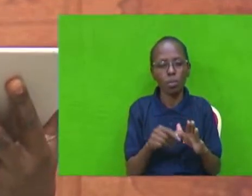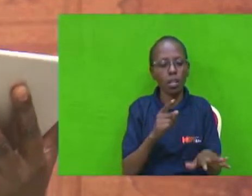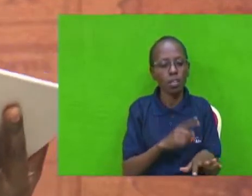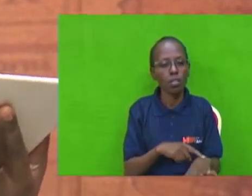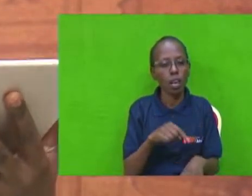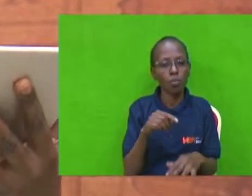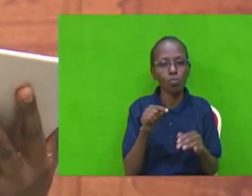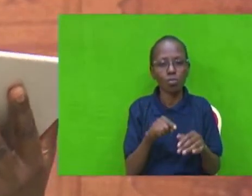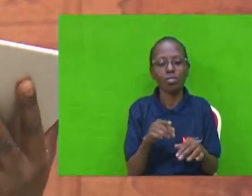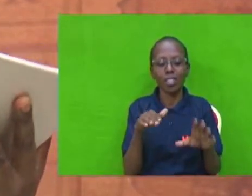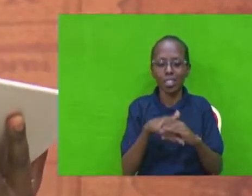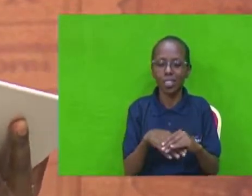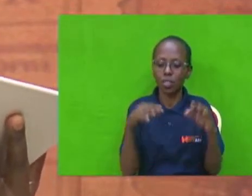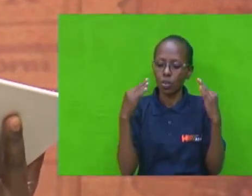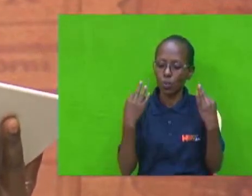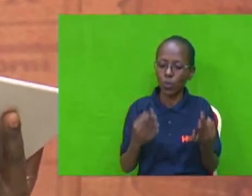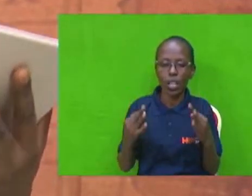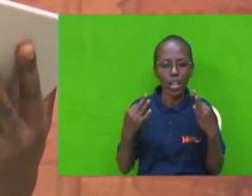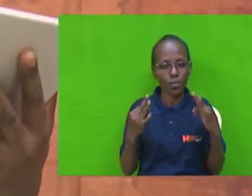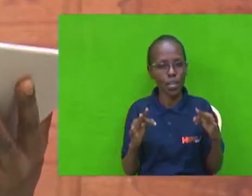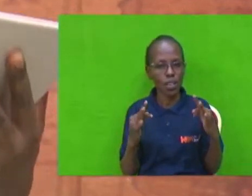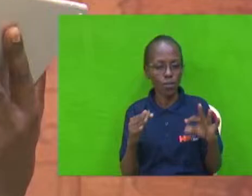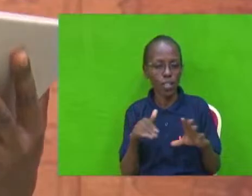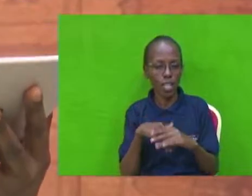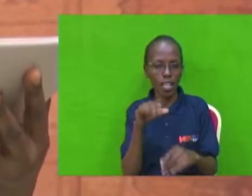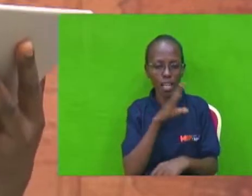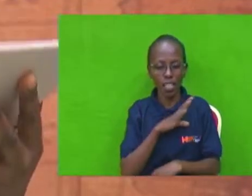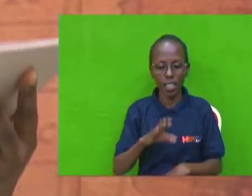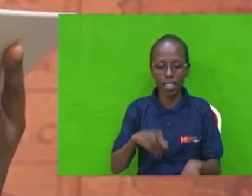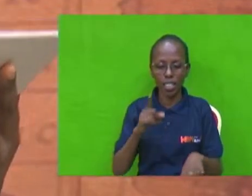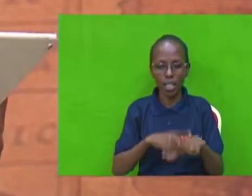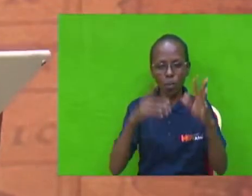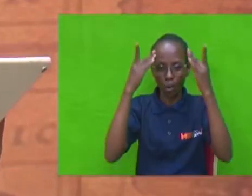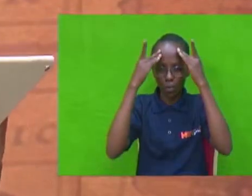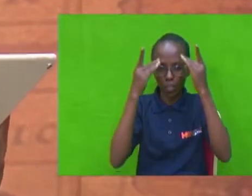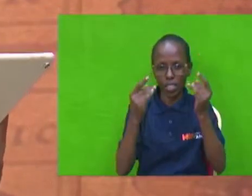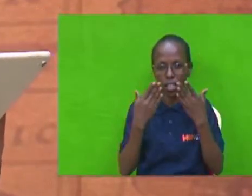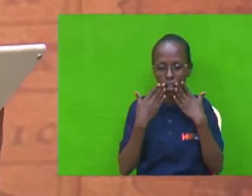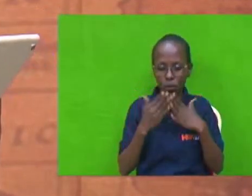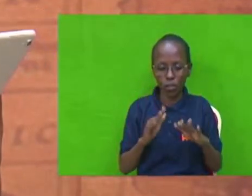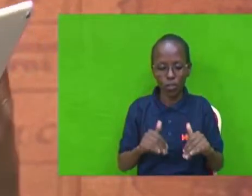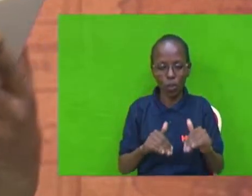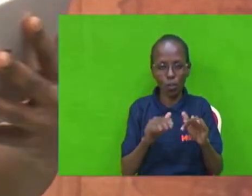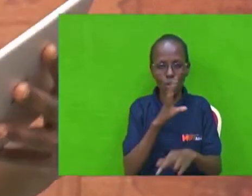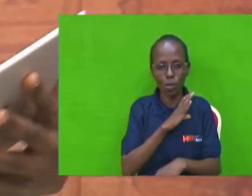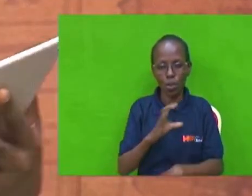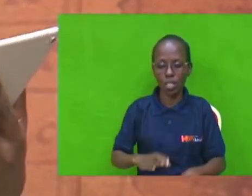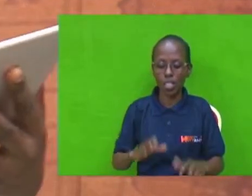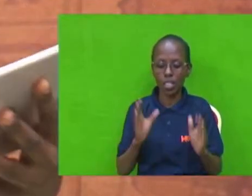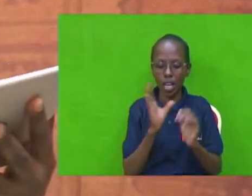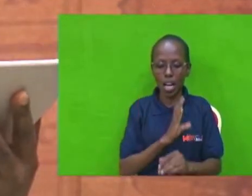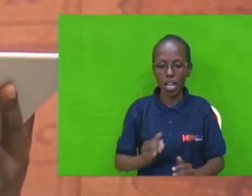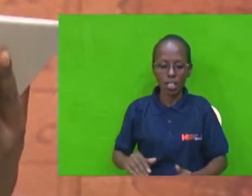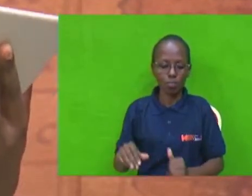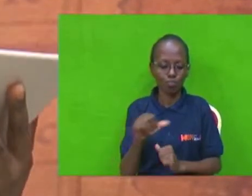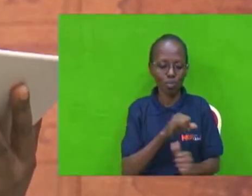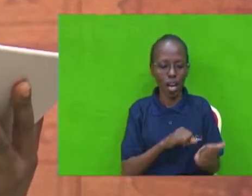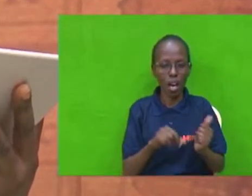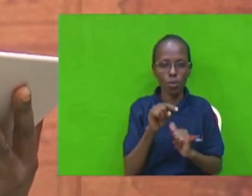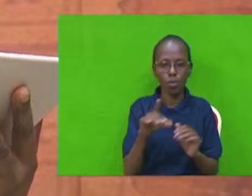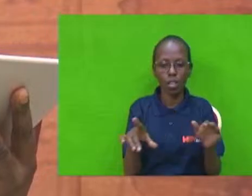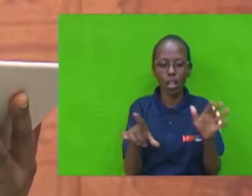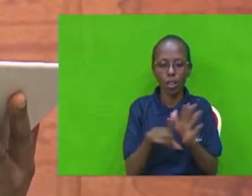wa kucheza vile unataka kwa baba yako. Ukishaamua kwamba unamfuata Kristo, Kristo anakuzingira na ua la